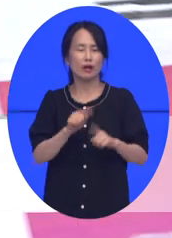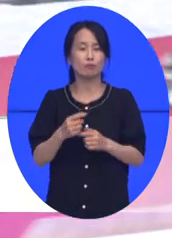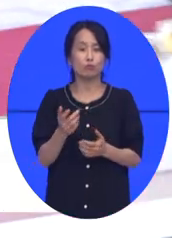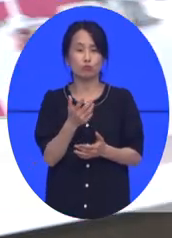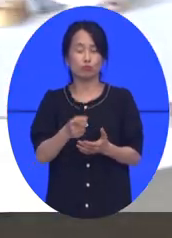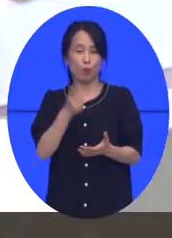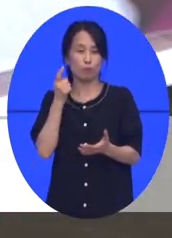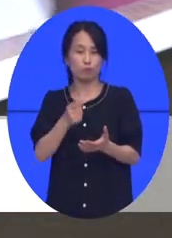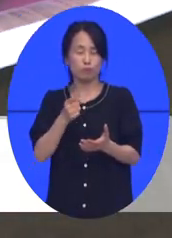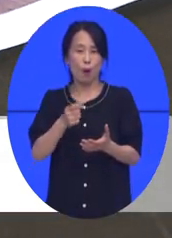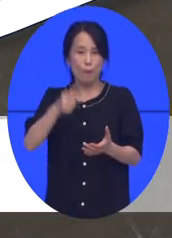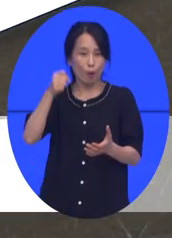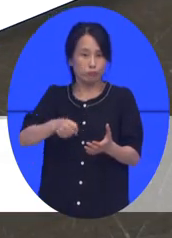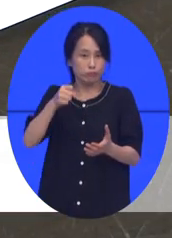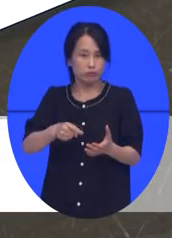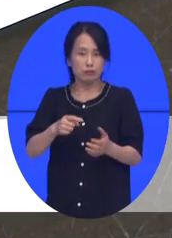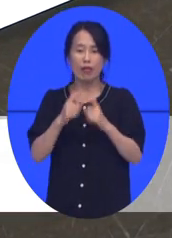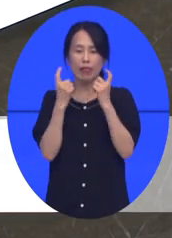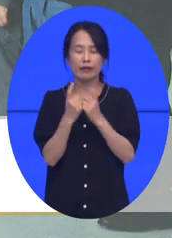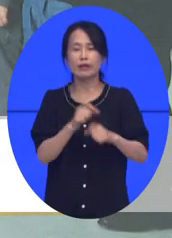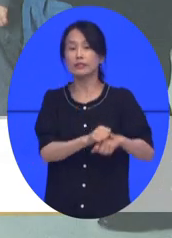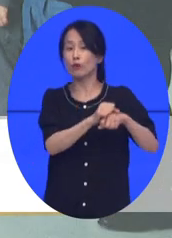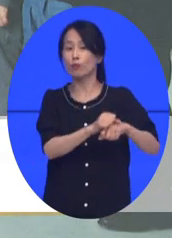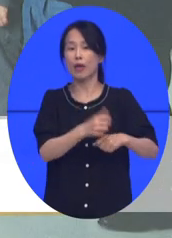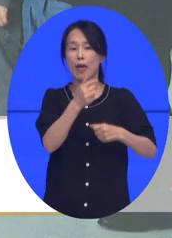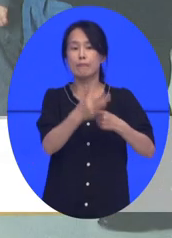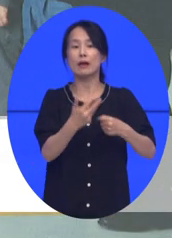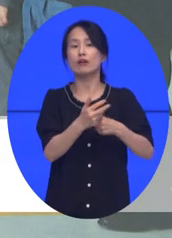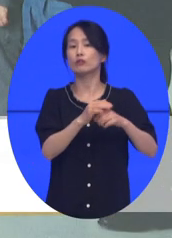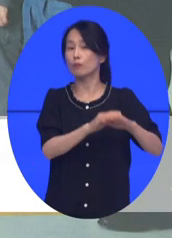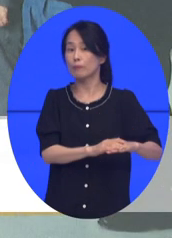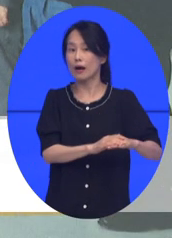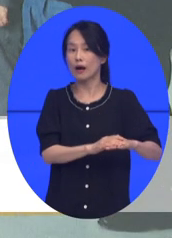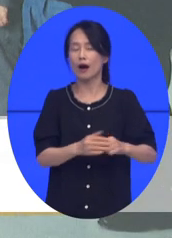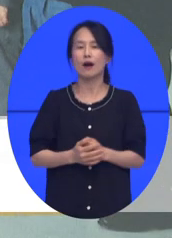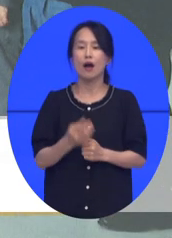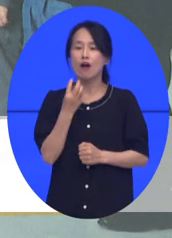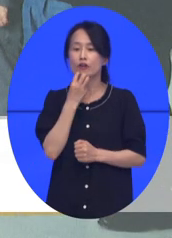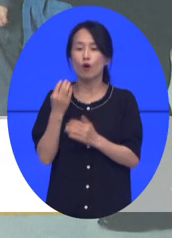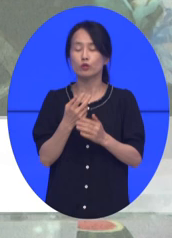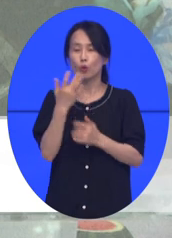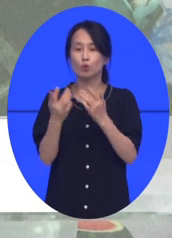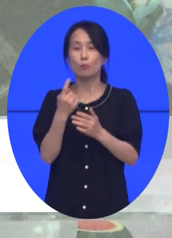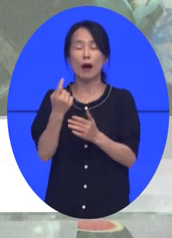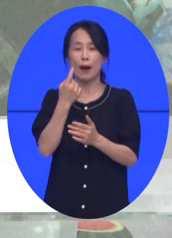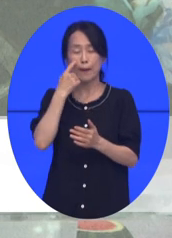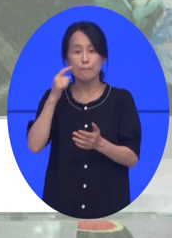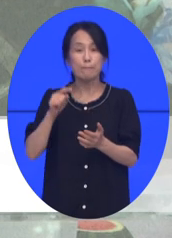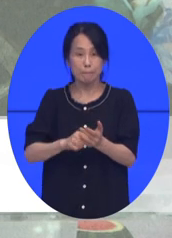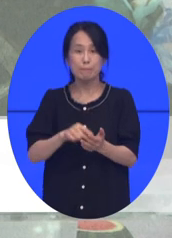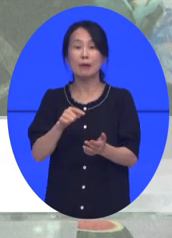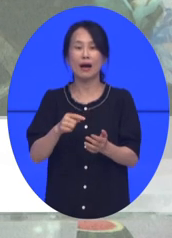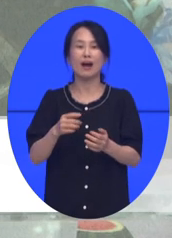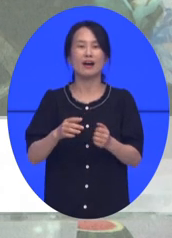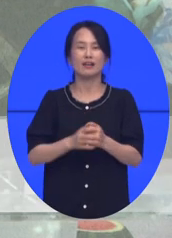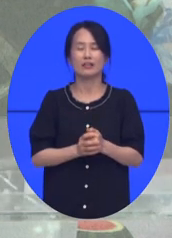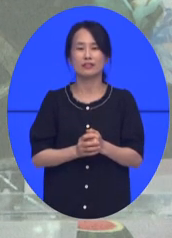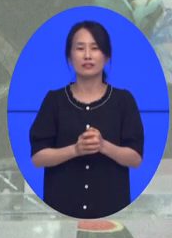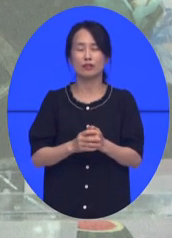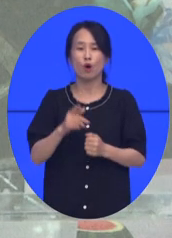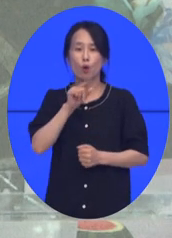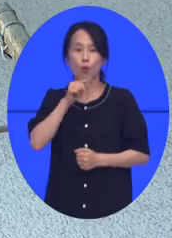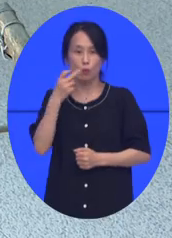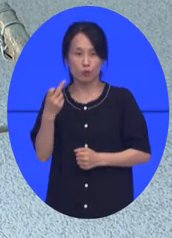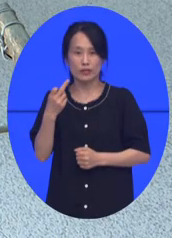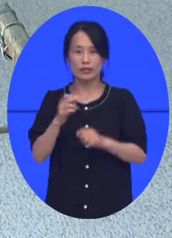뉴지환 대보니 개인창고에 8년간 보관해 왔는데 경기도 소방재난 본부가이를 발견하며 오산 국민안전체험관에 보관